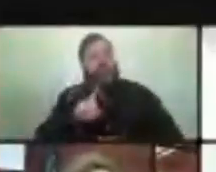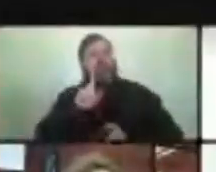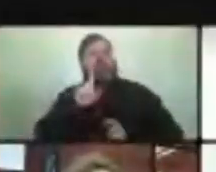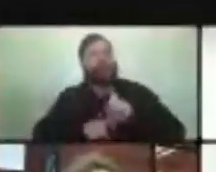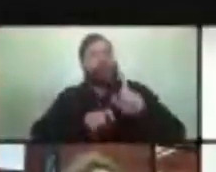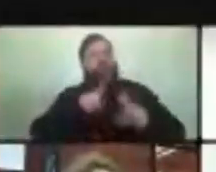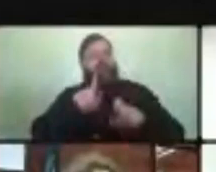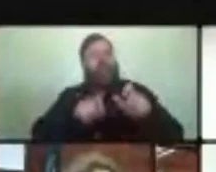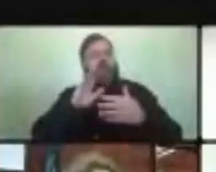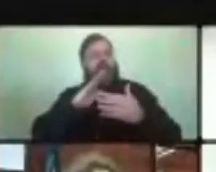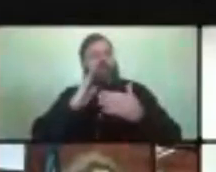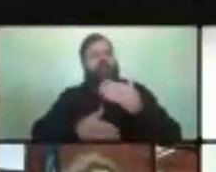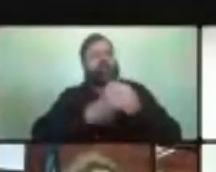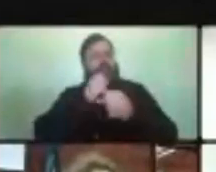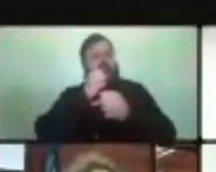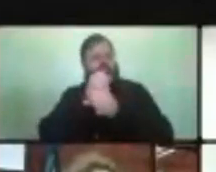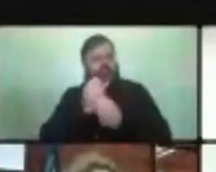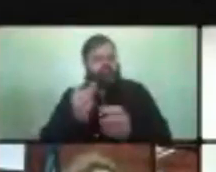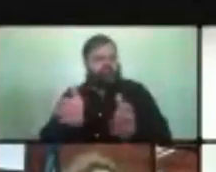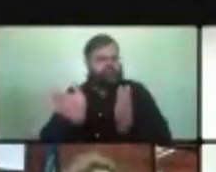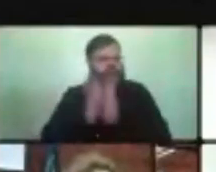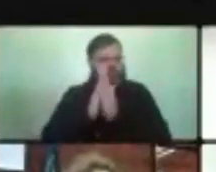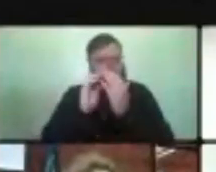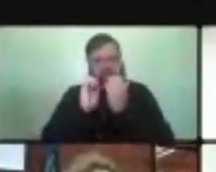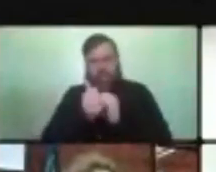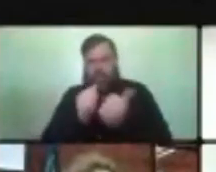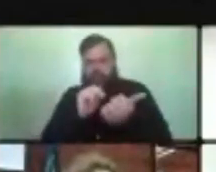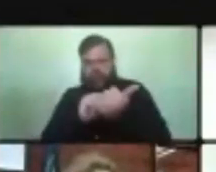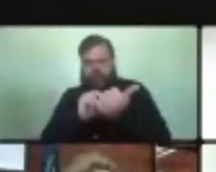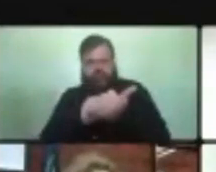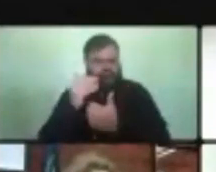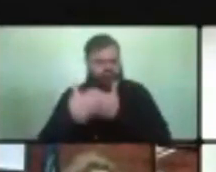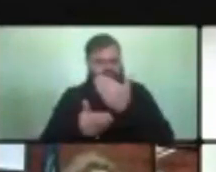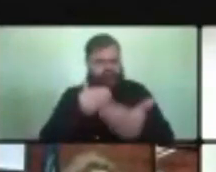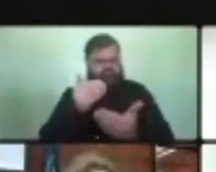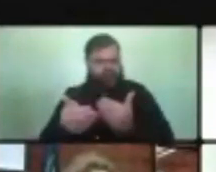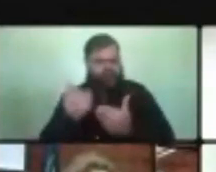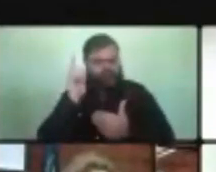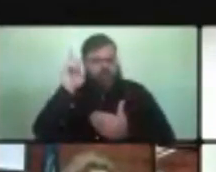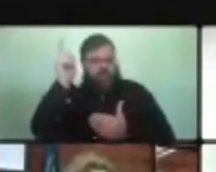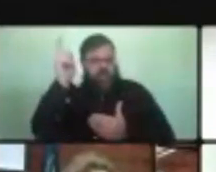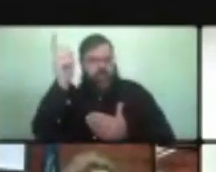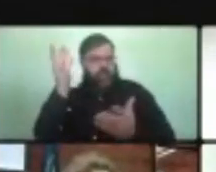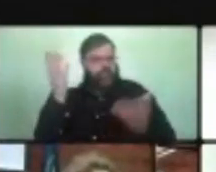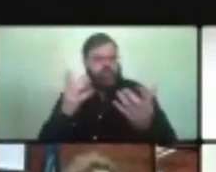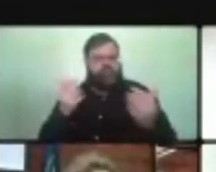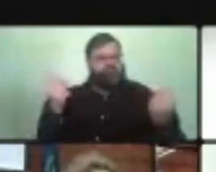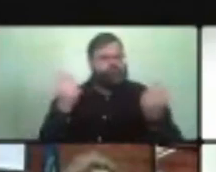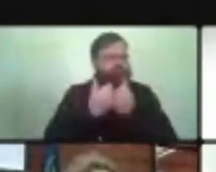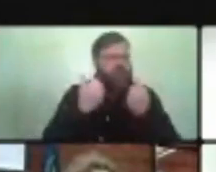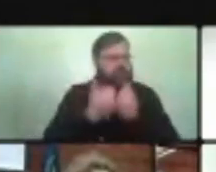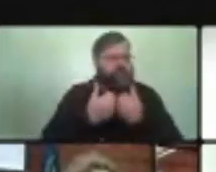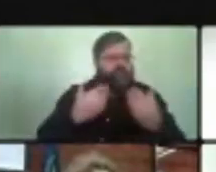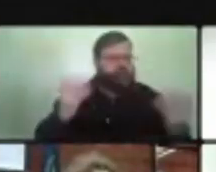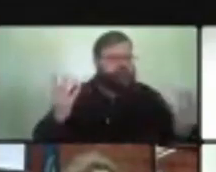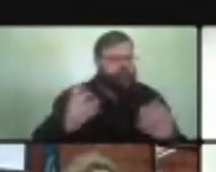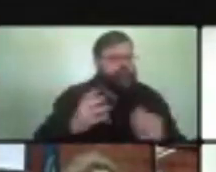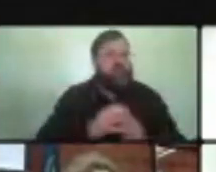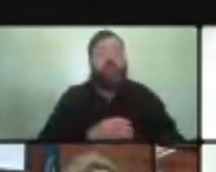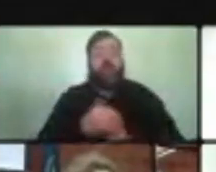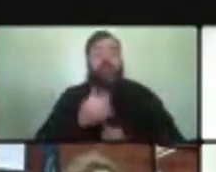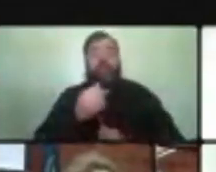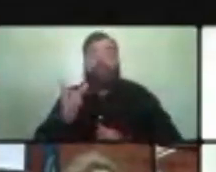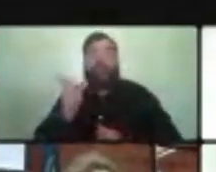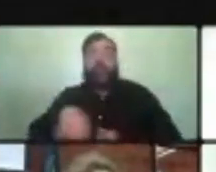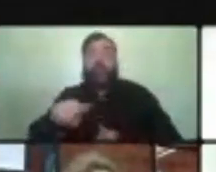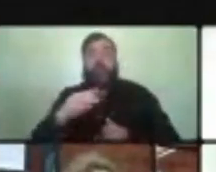Tulifanya utafiti mwishoni mwa mwaka uliopita kuwauliza namna ambavyo mambo yalikuwa yakienda kwao. Wengi